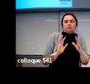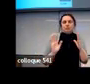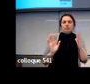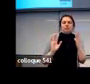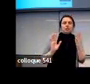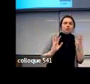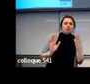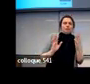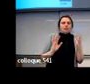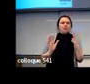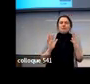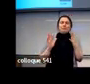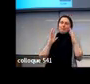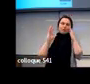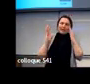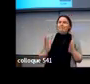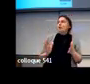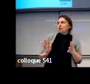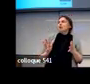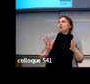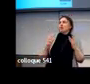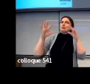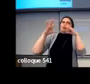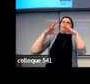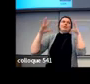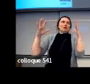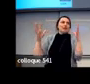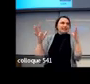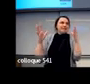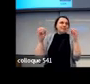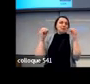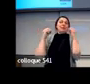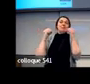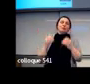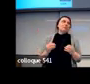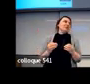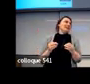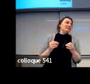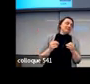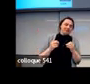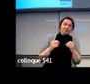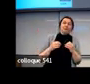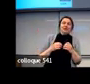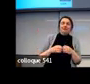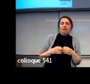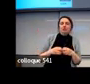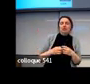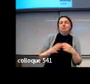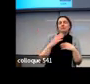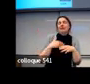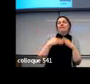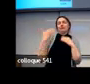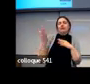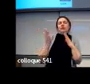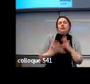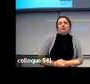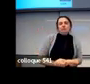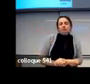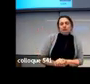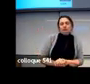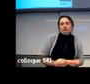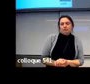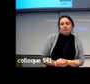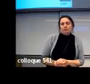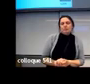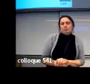Donc, c'est pas une monographie de recherche, c'est un ouvrage collectif, mais ce n'est pas une monographie de recherche. Mais bref, il y a